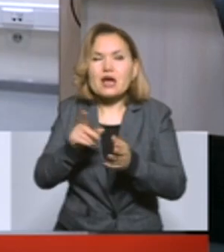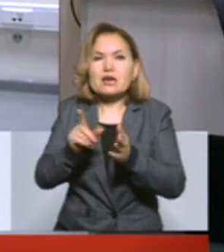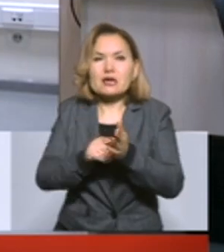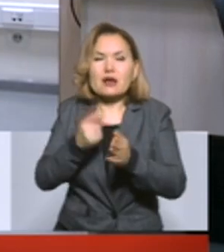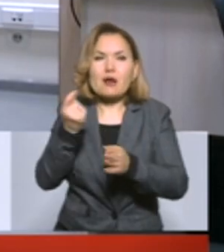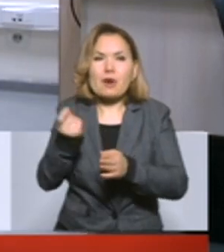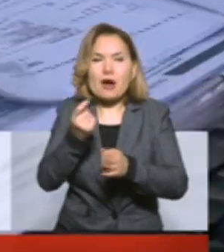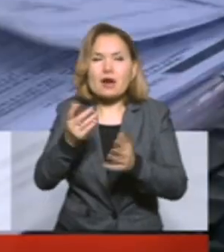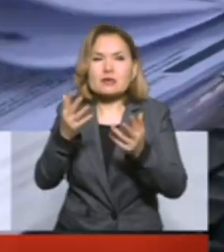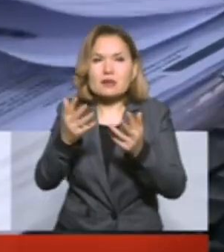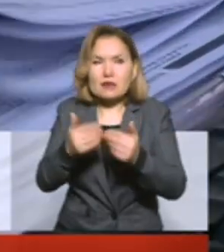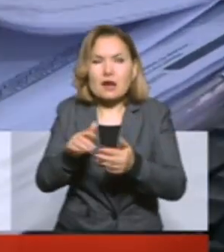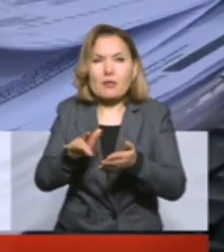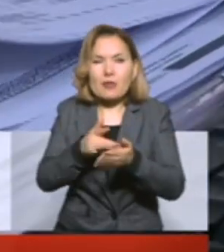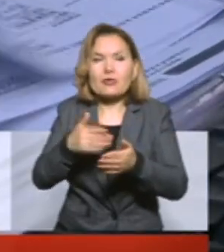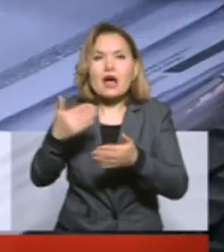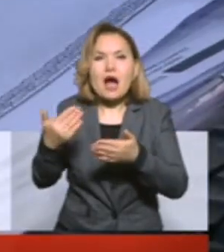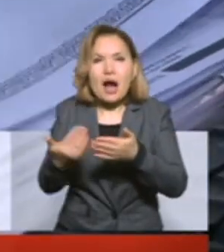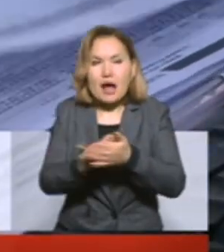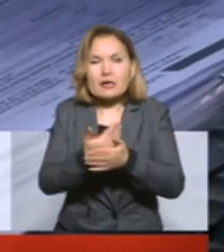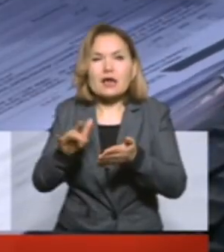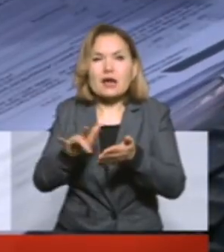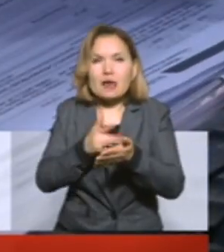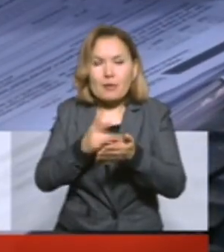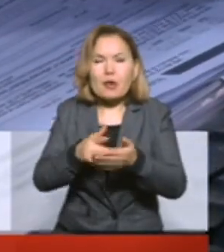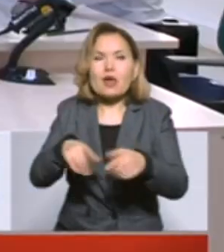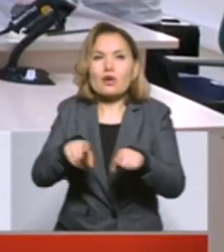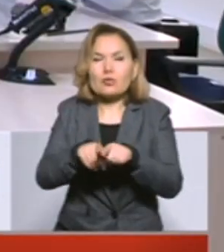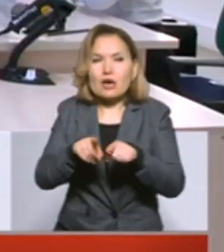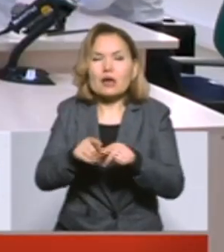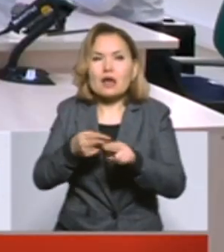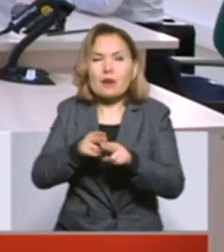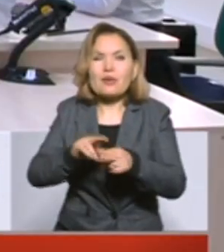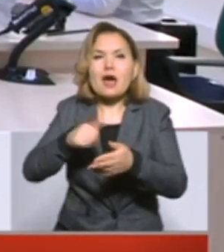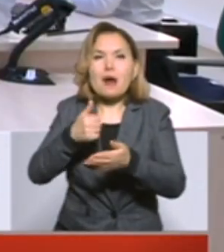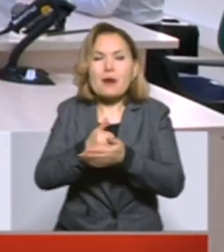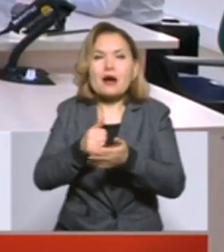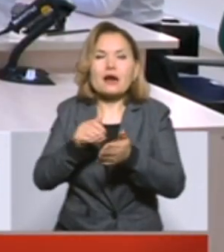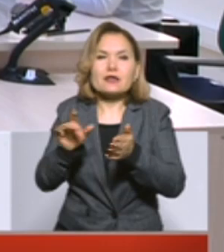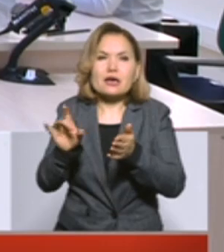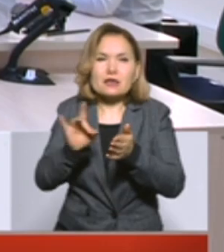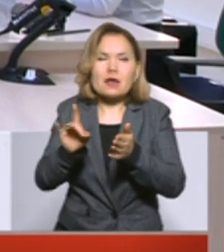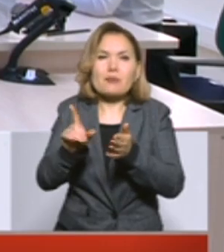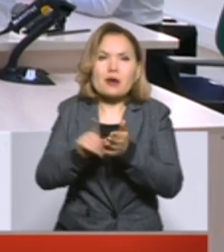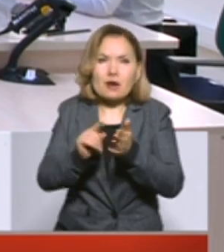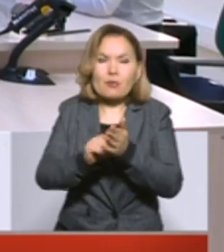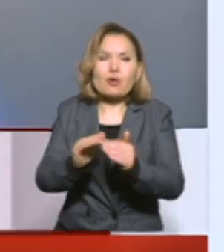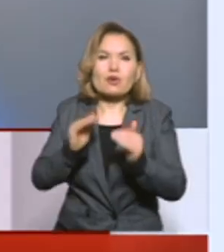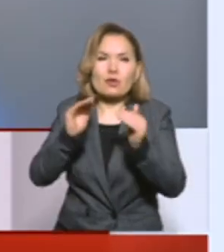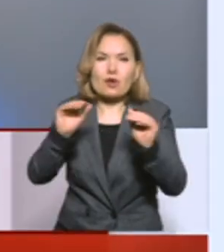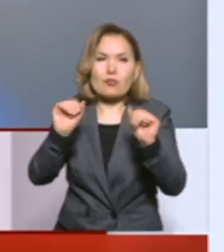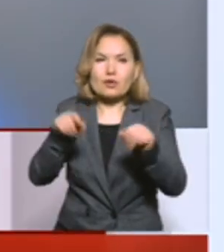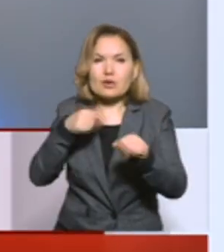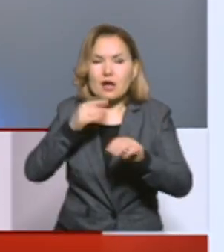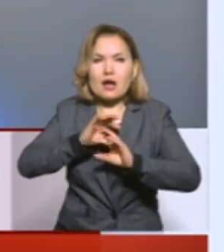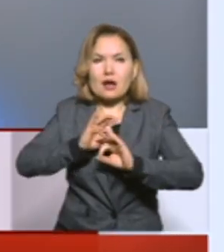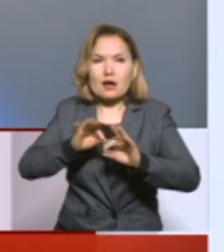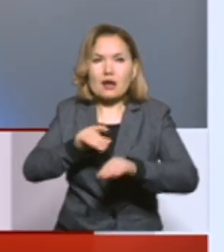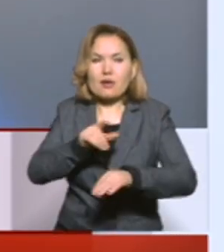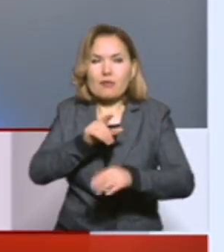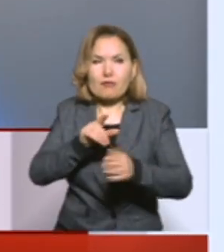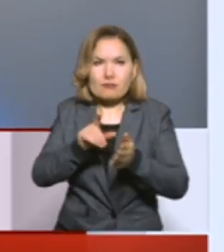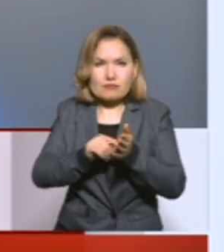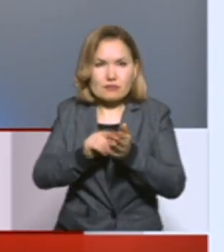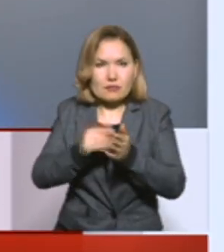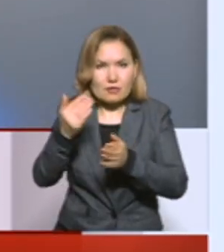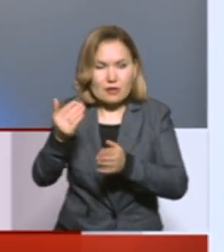аз шығады. Алайда қайта есептетіп, ынтымақтық және базалық зейнетақы мөлшерін өсіруге болады дейді заңгер. Ондай жағдай өте